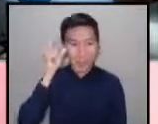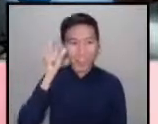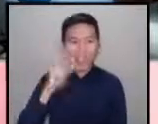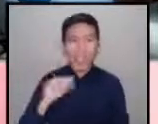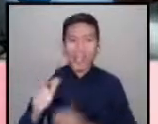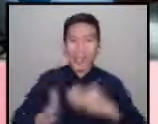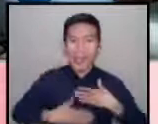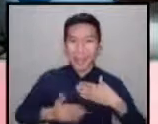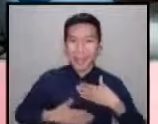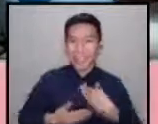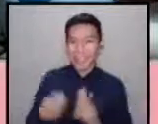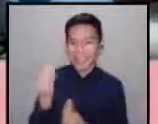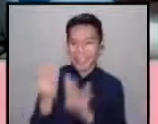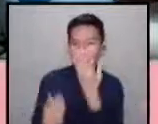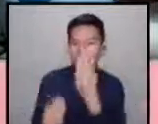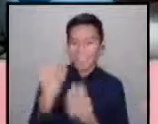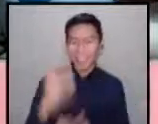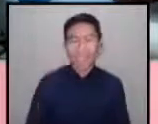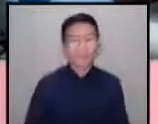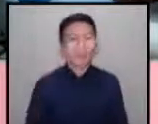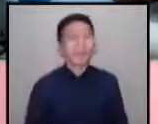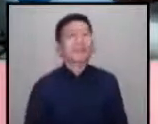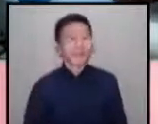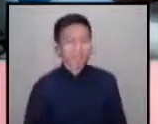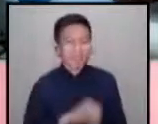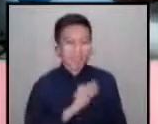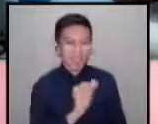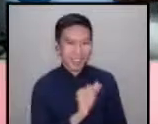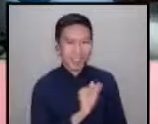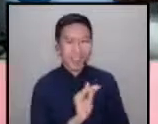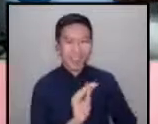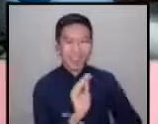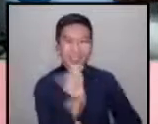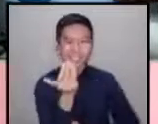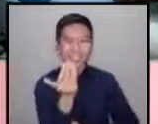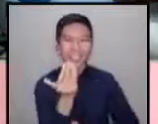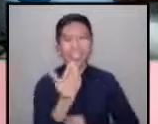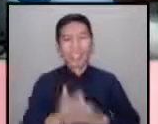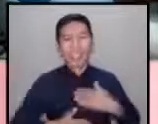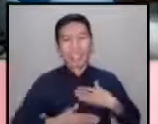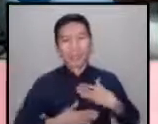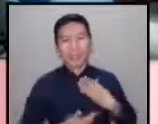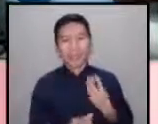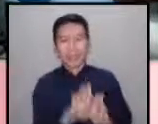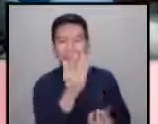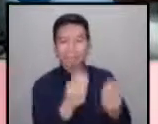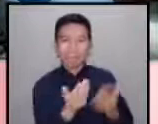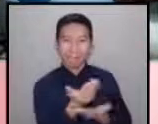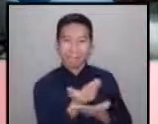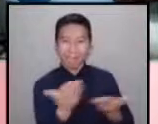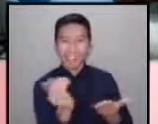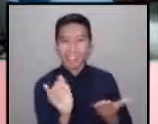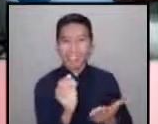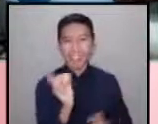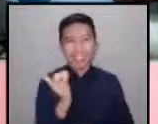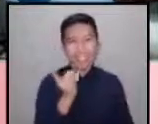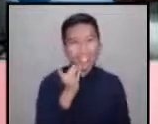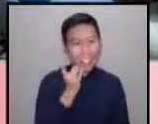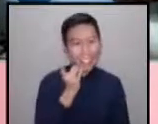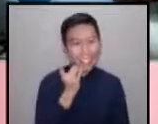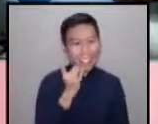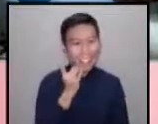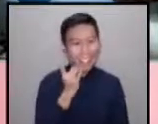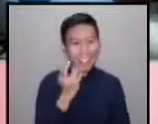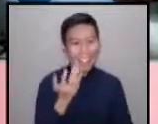Yes, magandang umaga, Al John, at Happy New Year din sa inyong lahat, pati na kay Dayan at si Prof.